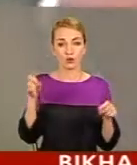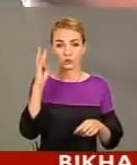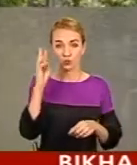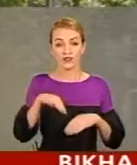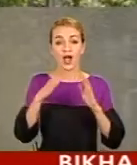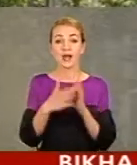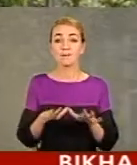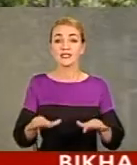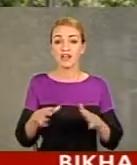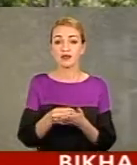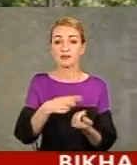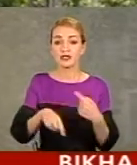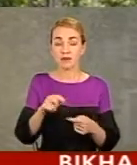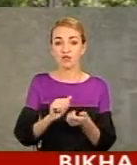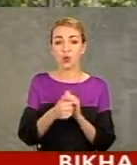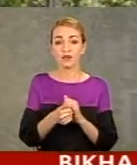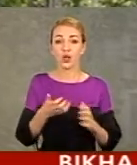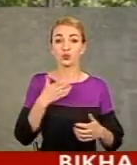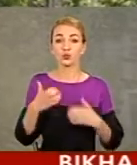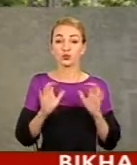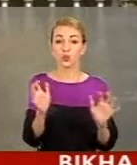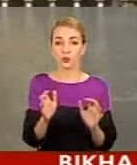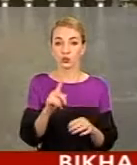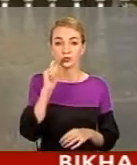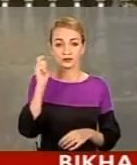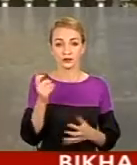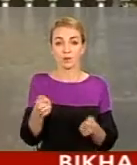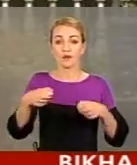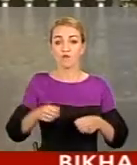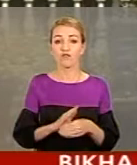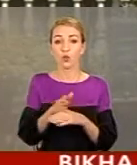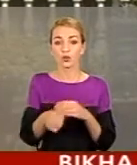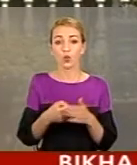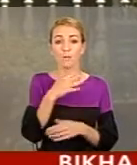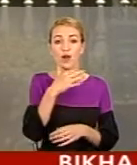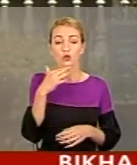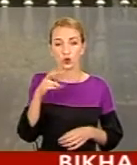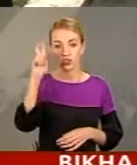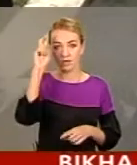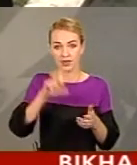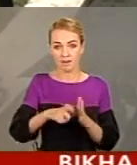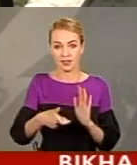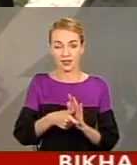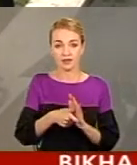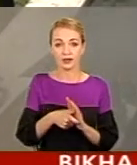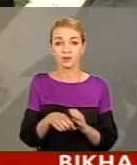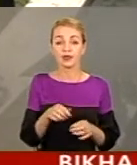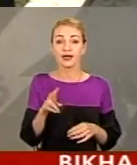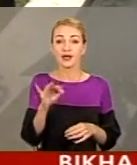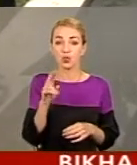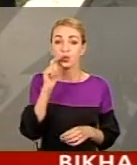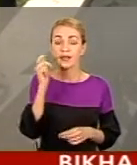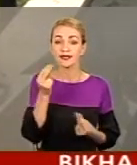взагалі місцевий бізнесмен. В обмін на турботу за українців він отримує право входити до багатьох державних кабінетів. У віллі Кіріана